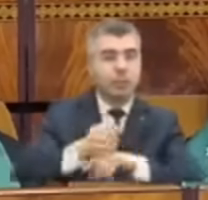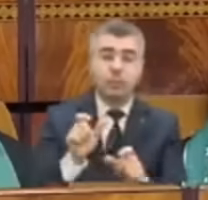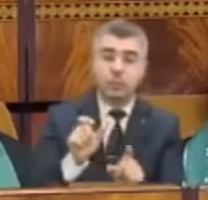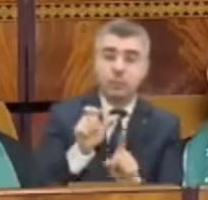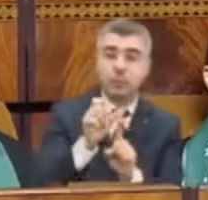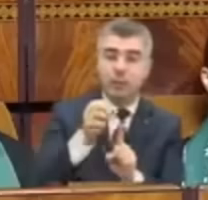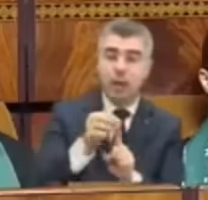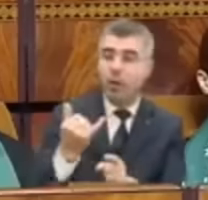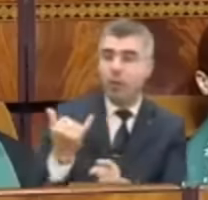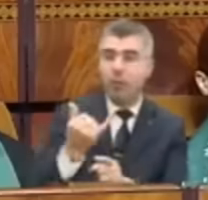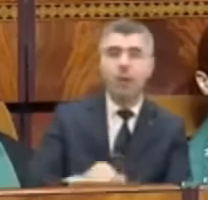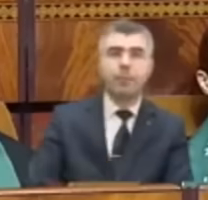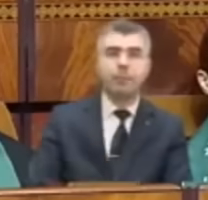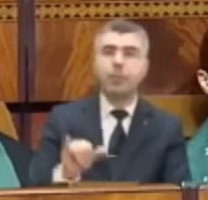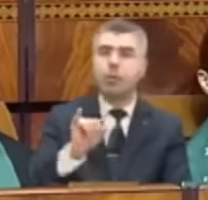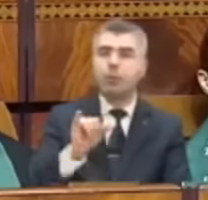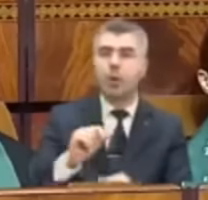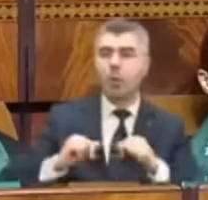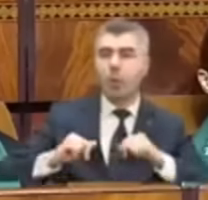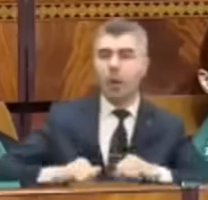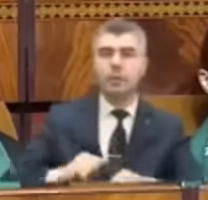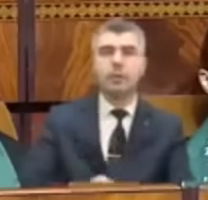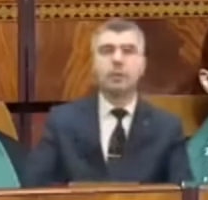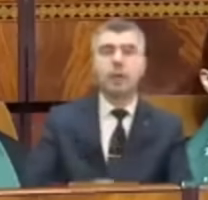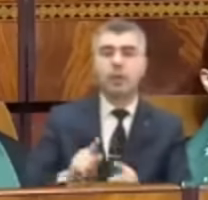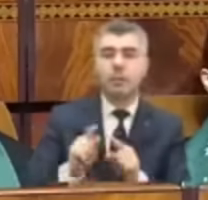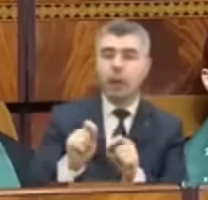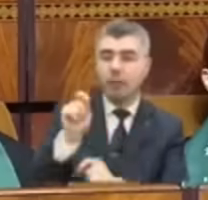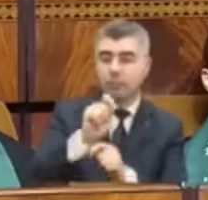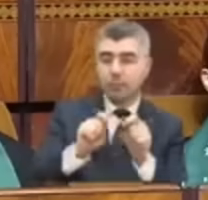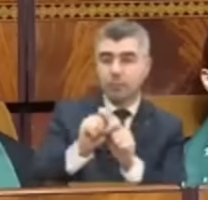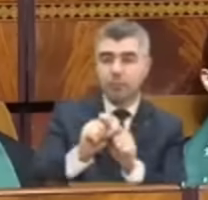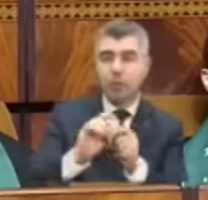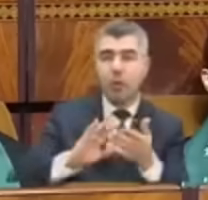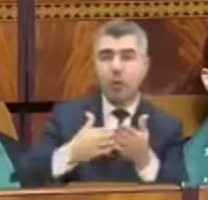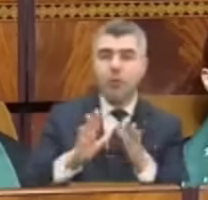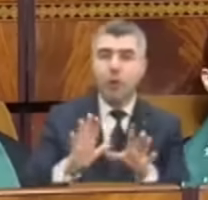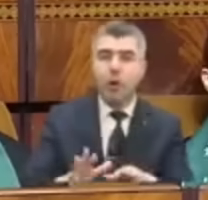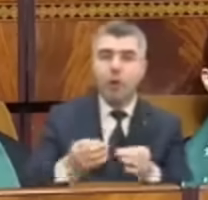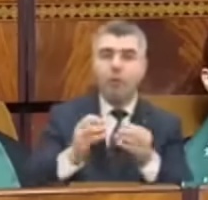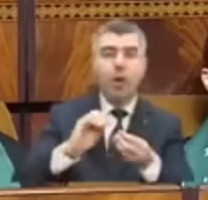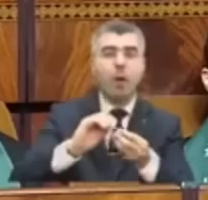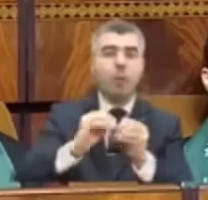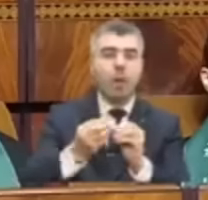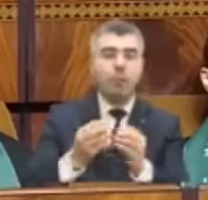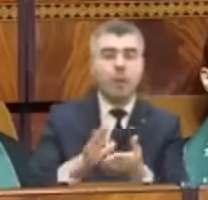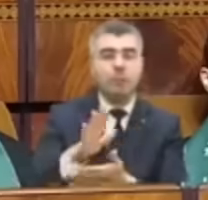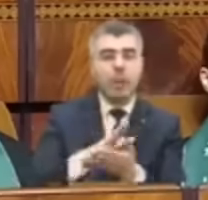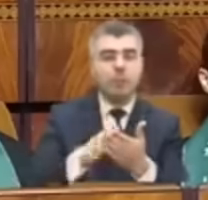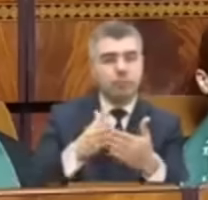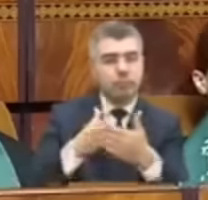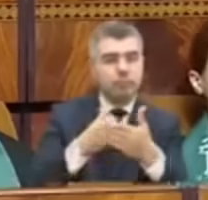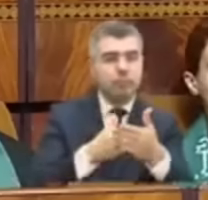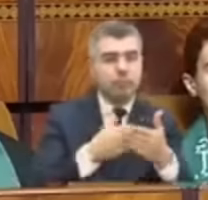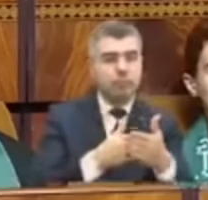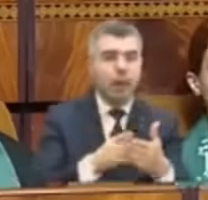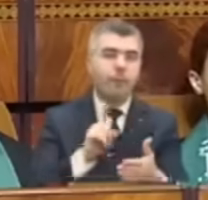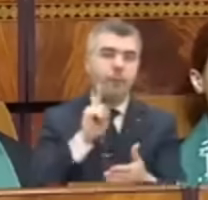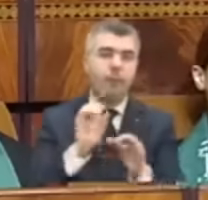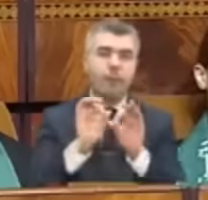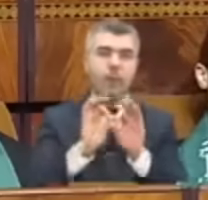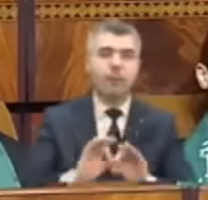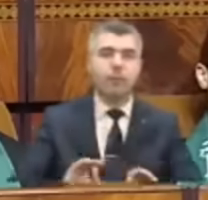الوسط المدرسي ما هي معالي الوزير خططكم وتوجهات لحل هذا المشكل الذي يعيق تمدرس فتياتنا